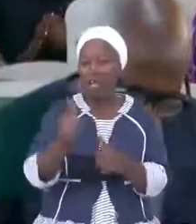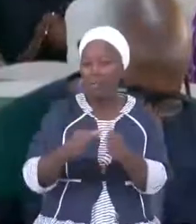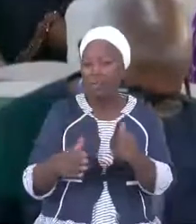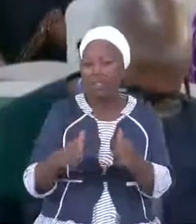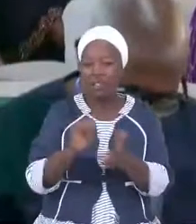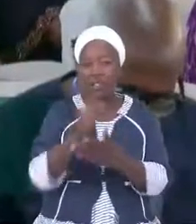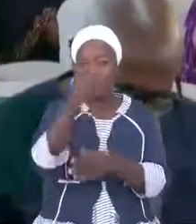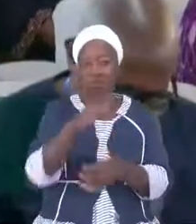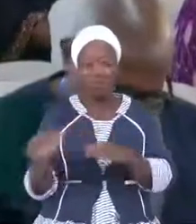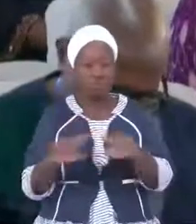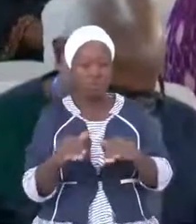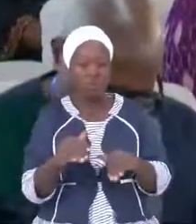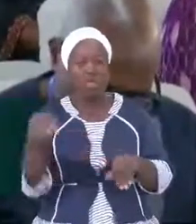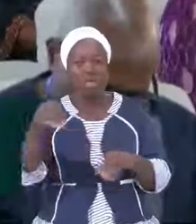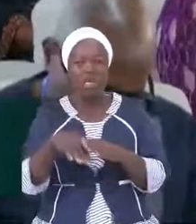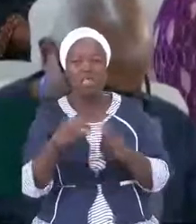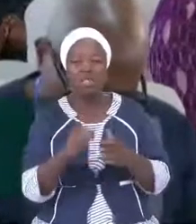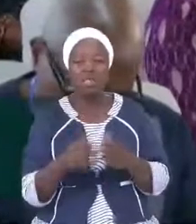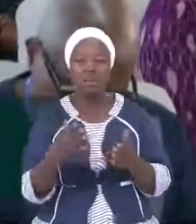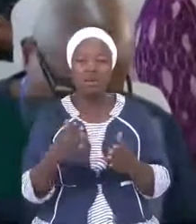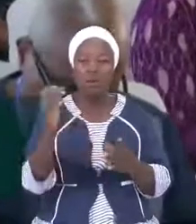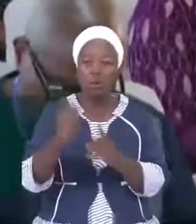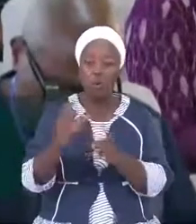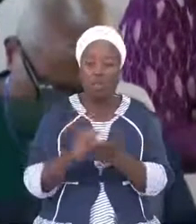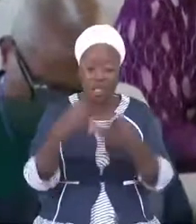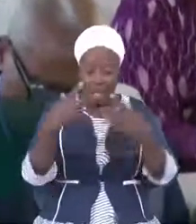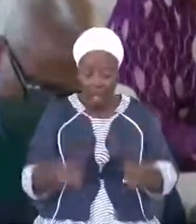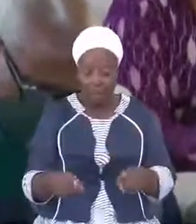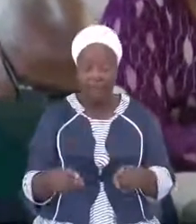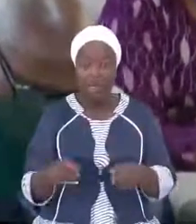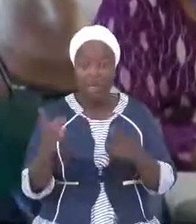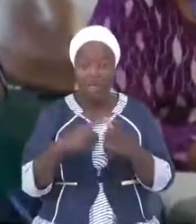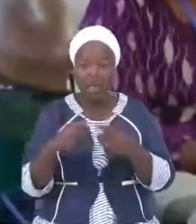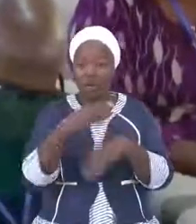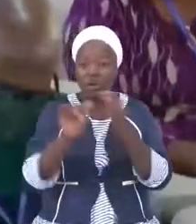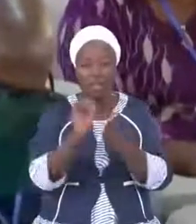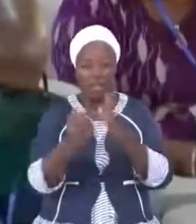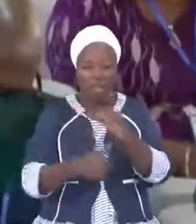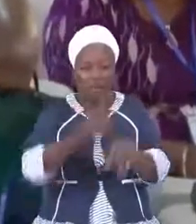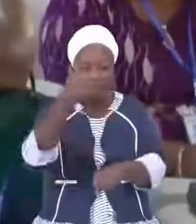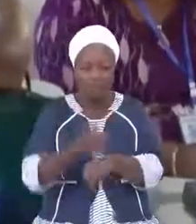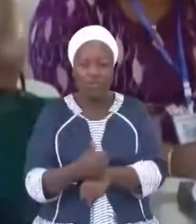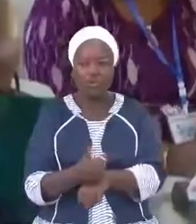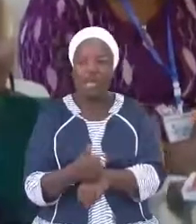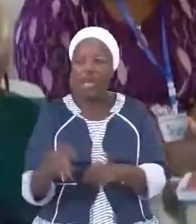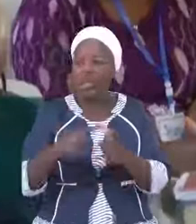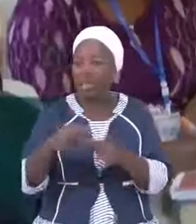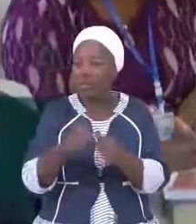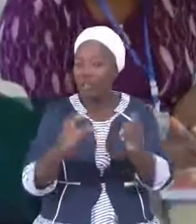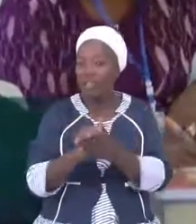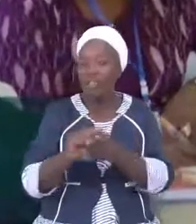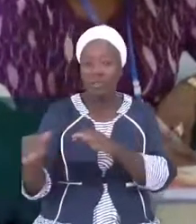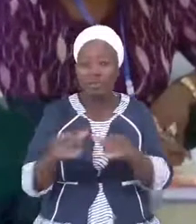Testament, tout ce que Dieu fait dans un événement providentiel et dans une affirmation